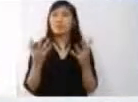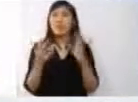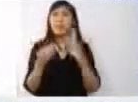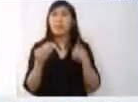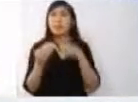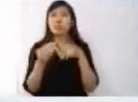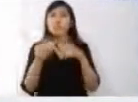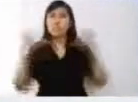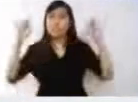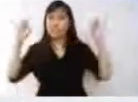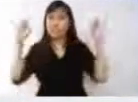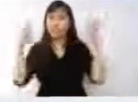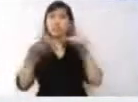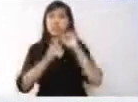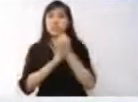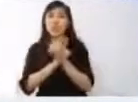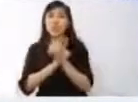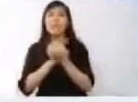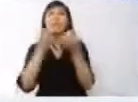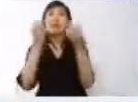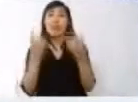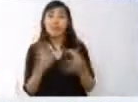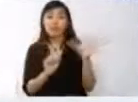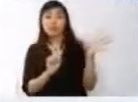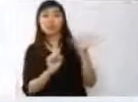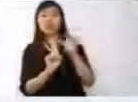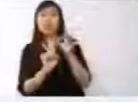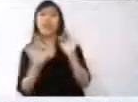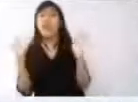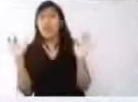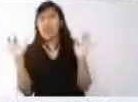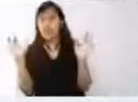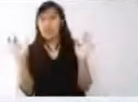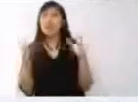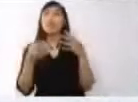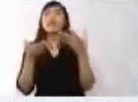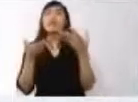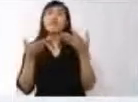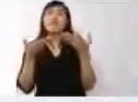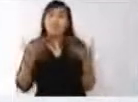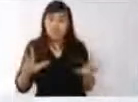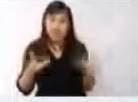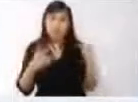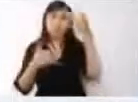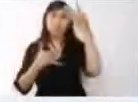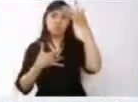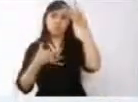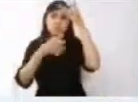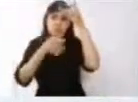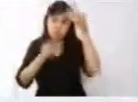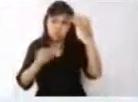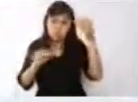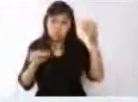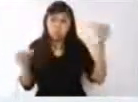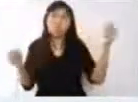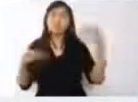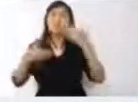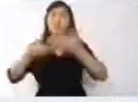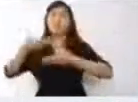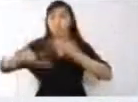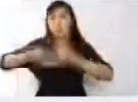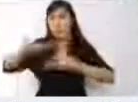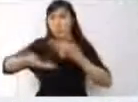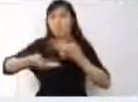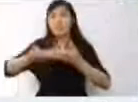Gaya po ng sa ibang bansa, no, naging malaki po ang epekto ng COVID-19 dun sa mga businesses. Yung iba po sa kanila nag-scale back